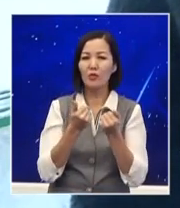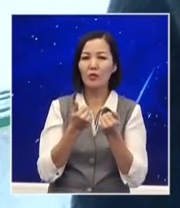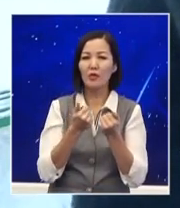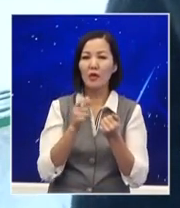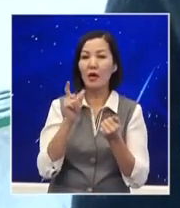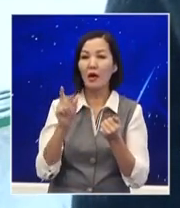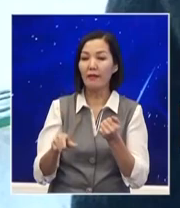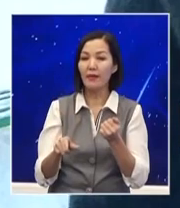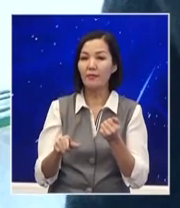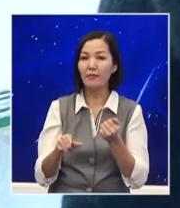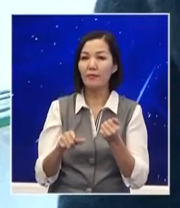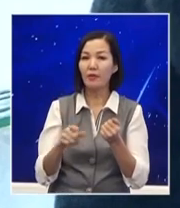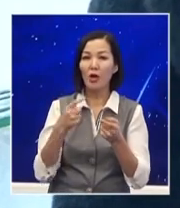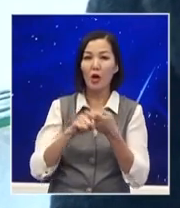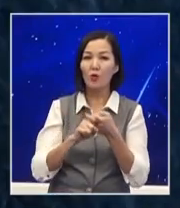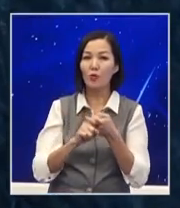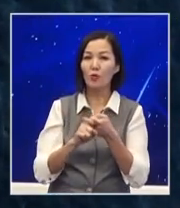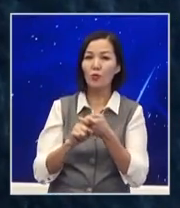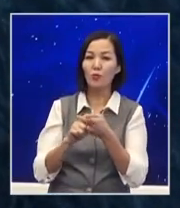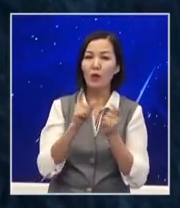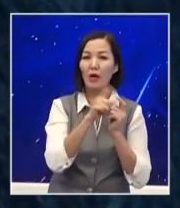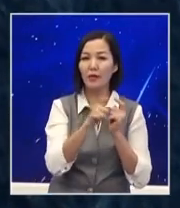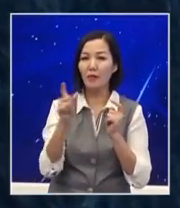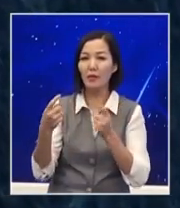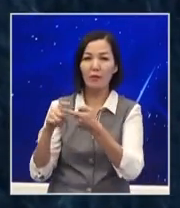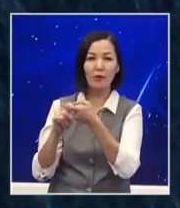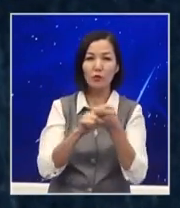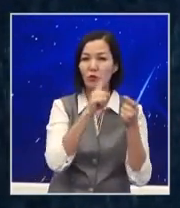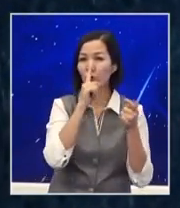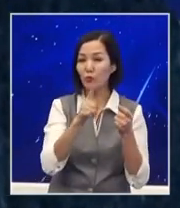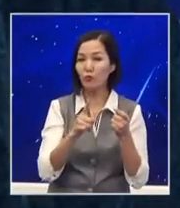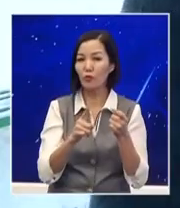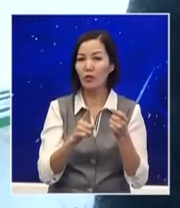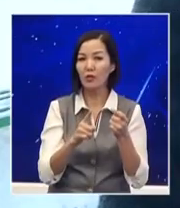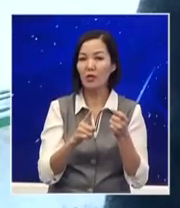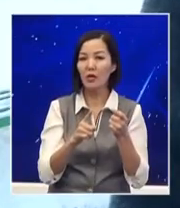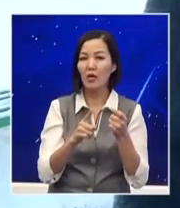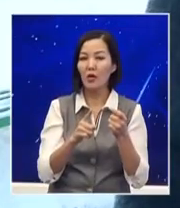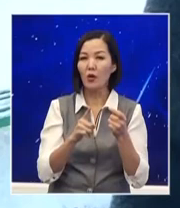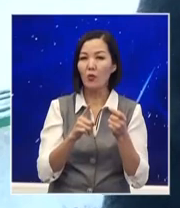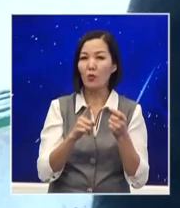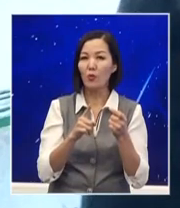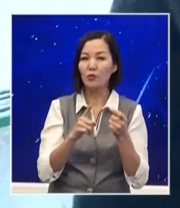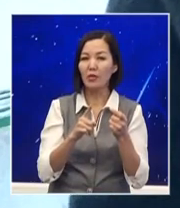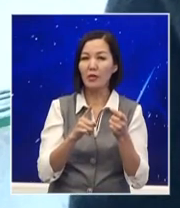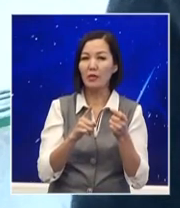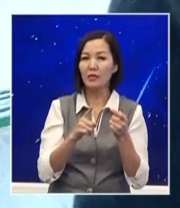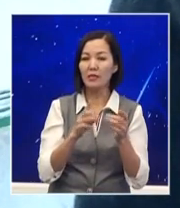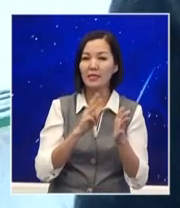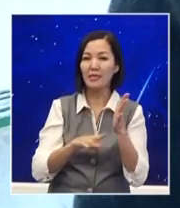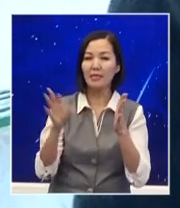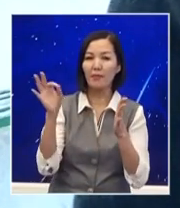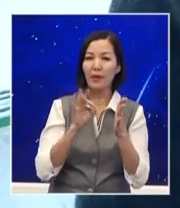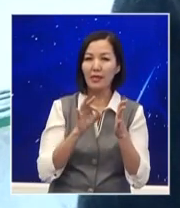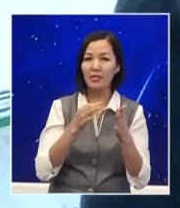адам бұл инфекцияны бір-біріне жұқтыра алмайды. Жұғу жолдары жыныстық қатынас арқылы 80%-ға